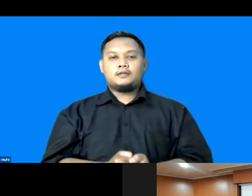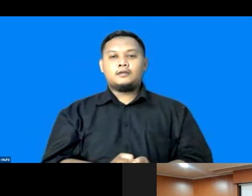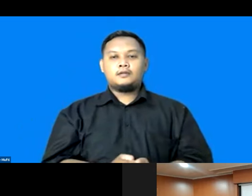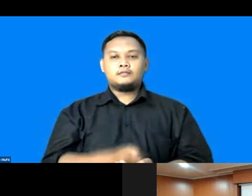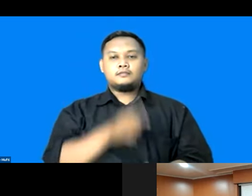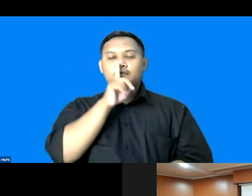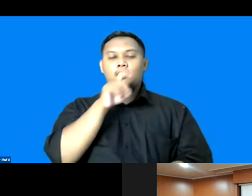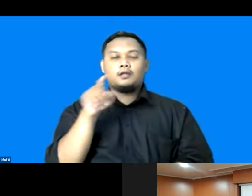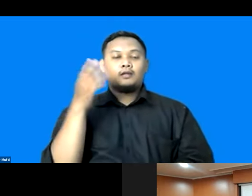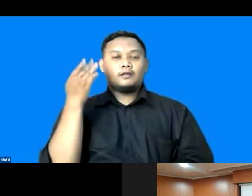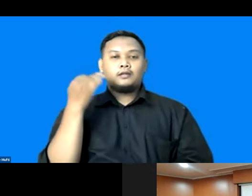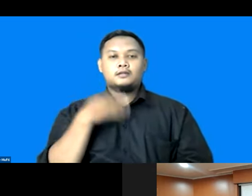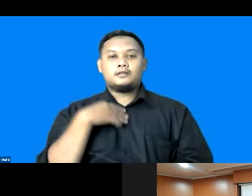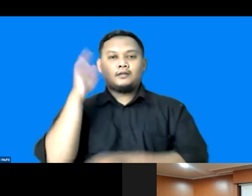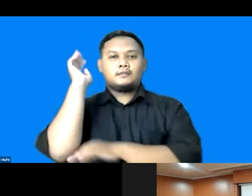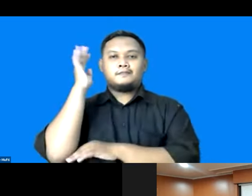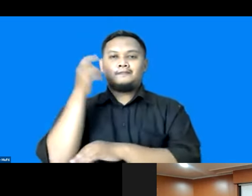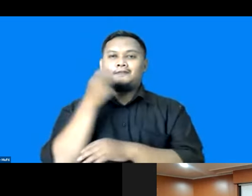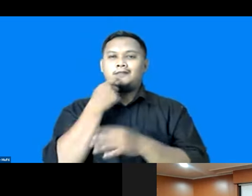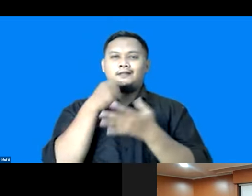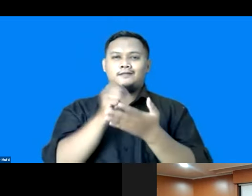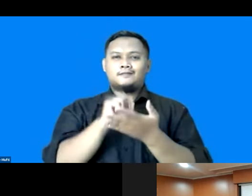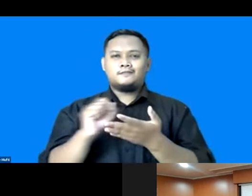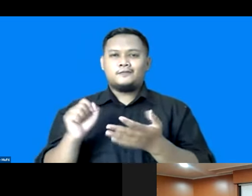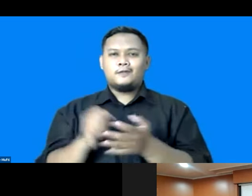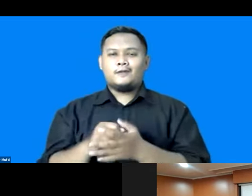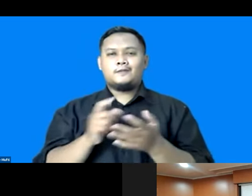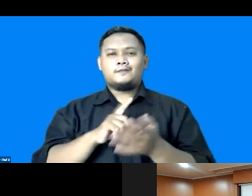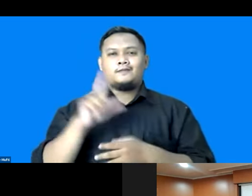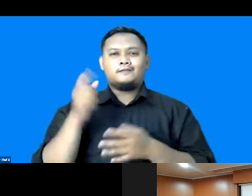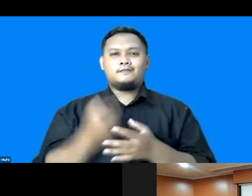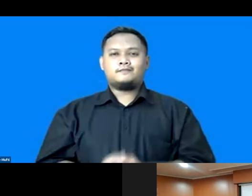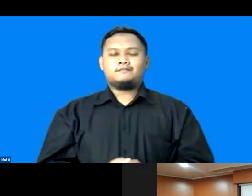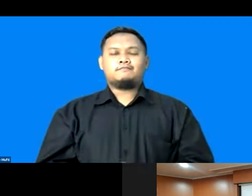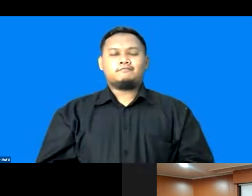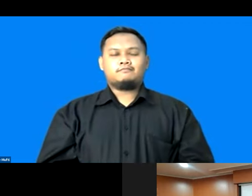Pertanyaannya, tadi kan saya presentasi tentang sekolah yang lebih